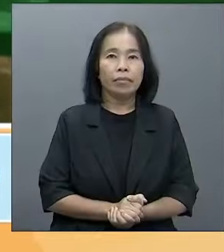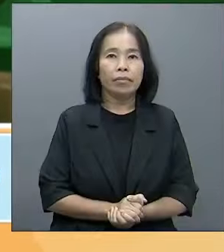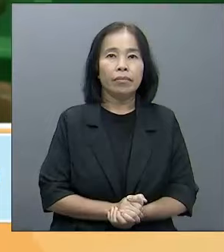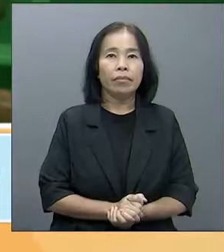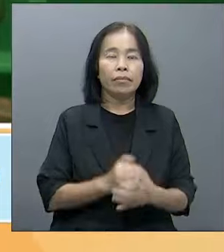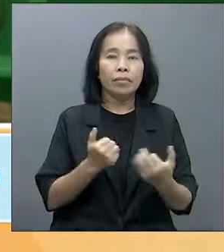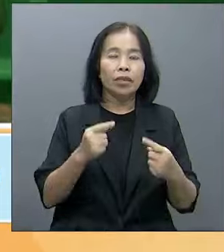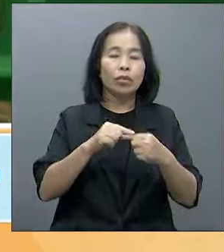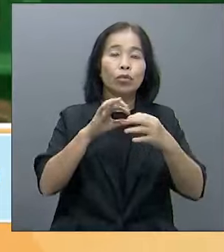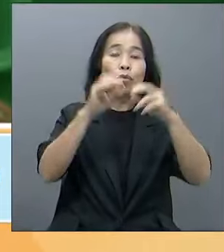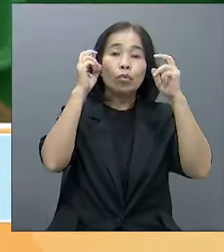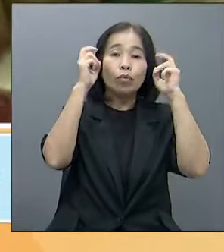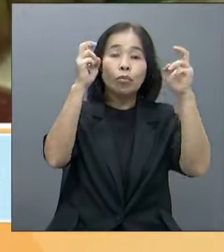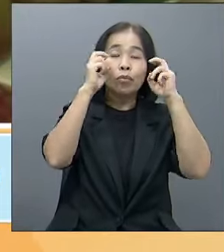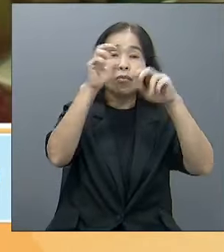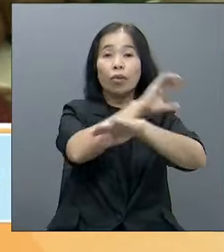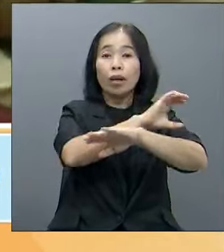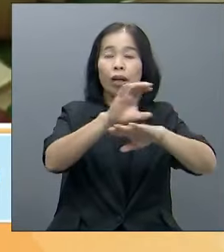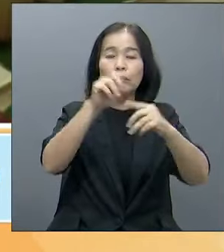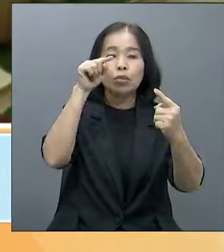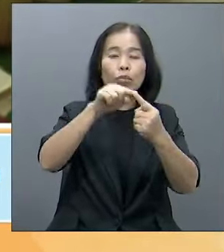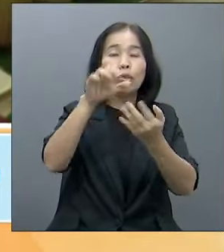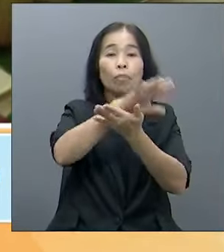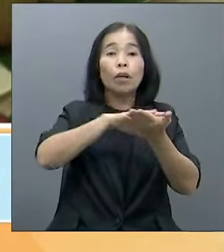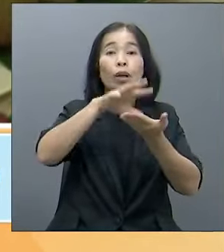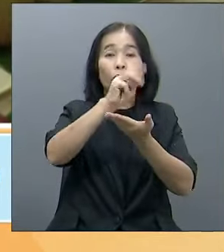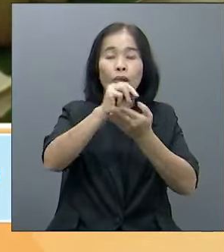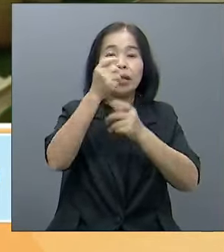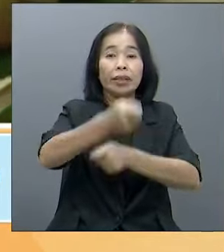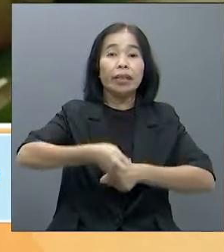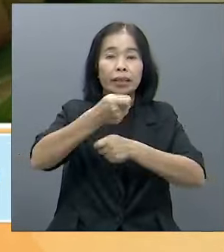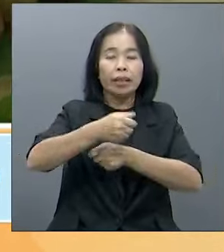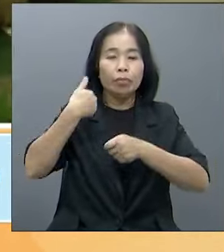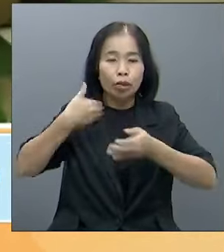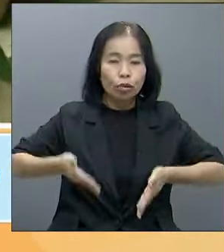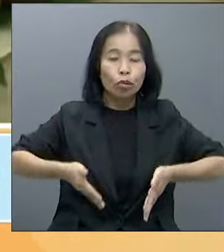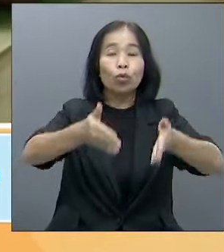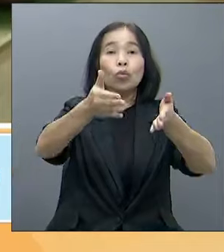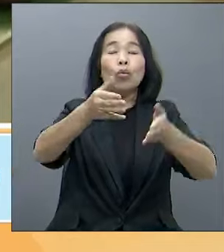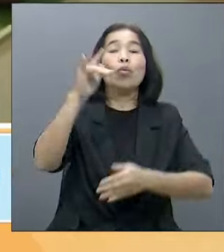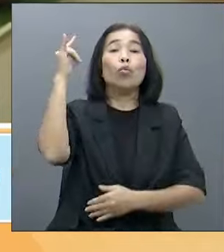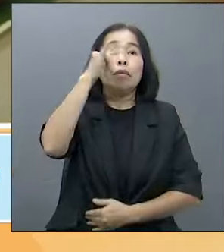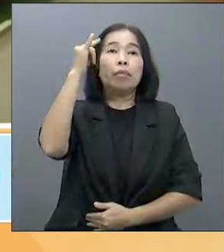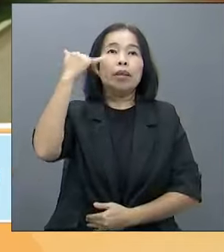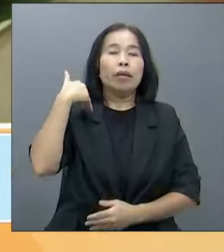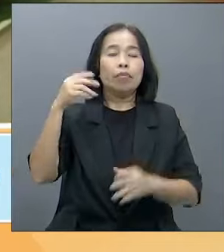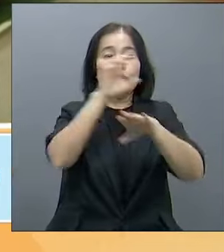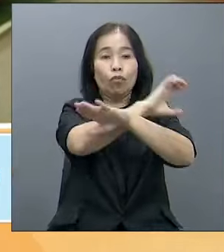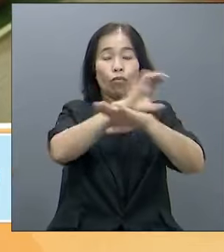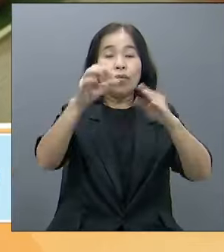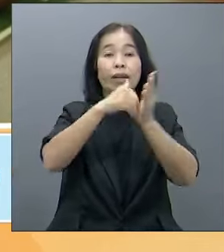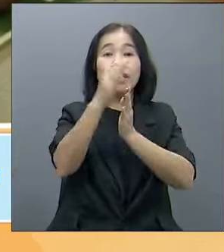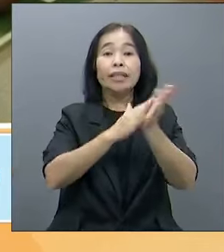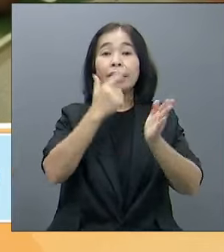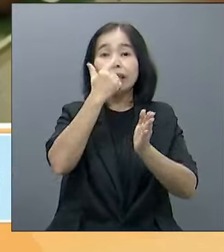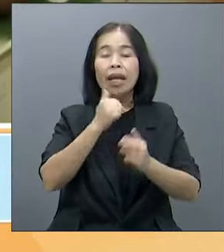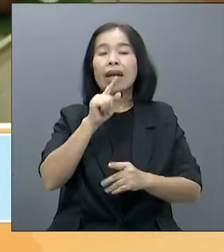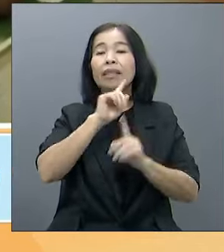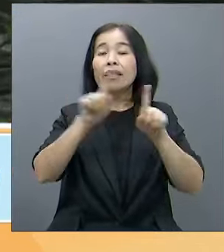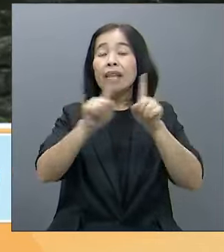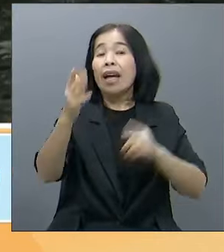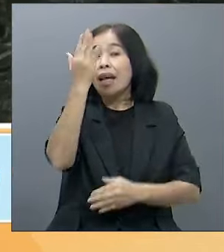จะลงทางฝั่งถ้าเกิดเป็นทางฝั่งอย่างประตูวิภาวดีเนี่ยอาจจะต้องเป็นนั่งรถไฟฟ้าสายสีแดงเนาะใช่ไหมแต่ถ้าเกิดเป็นมหาวิทยาลัยเกษตรศาสตร์ทางฝั่งพห